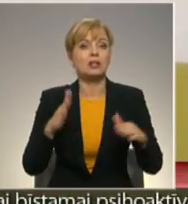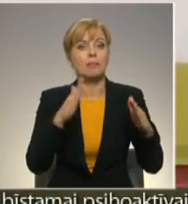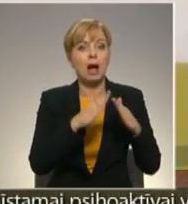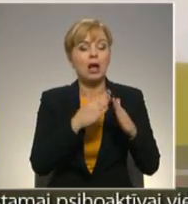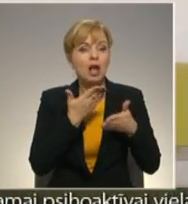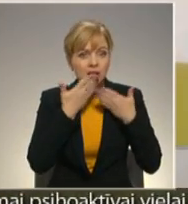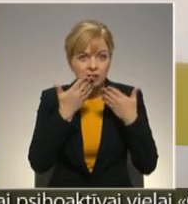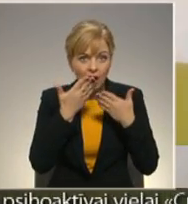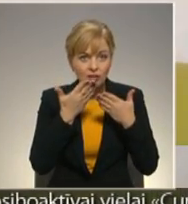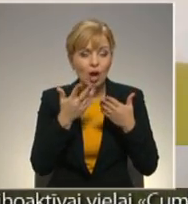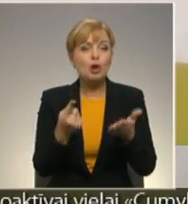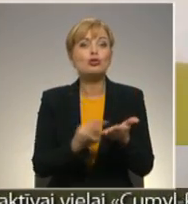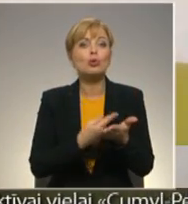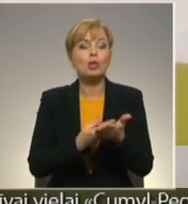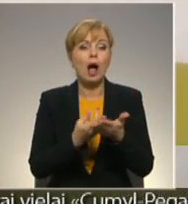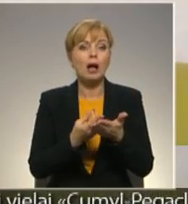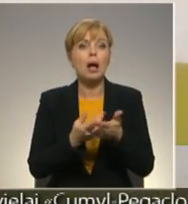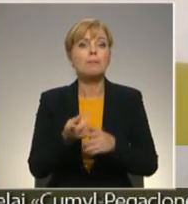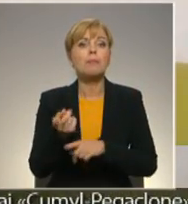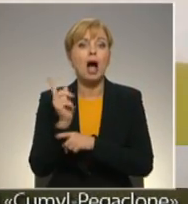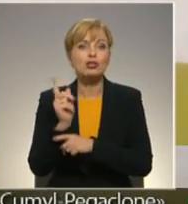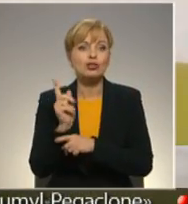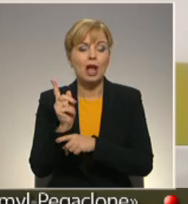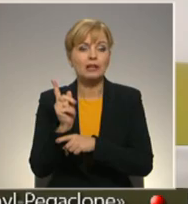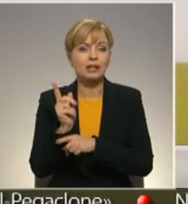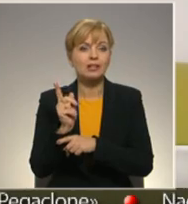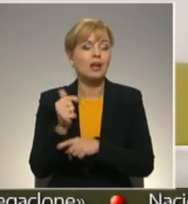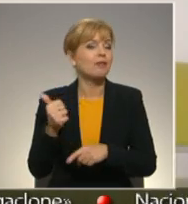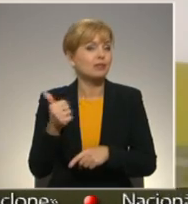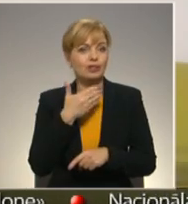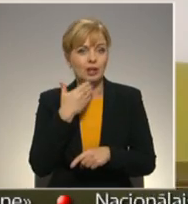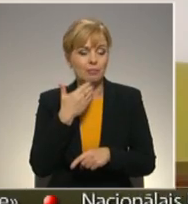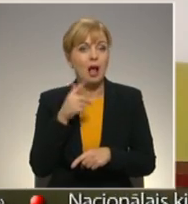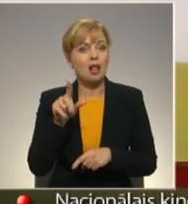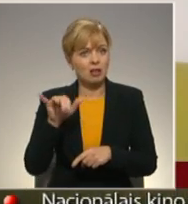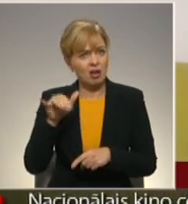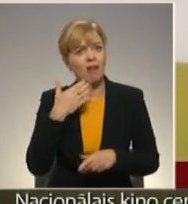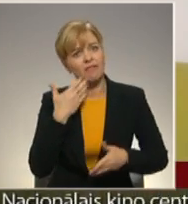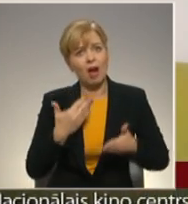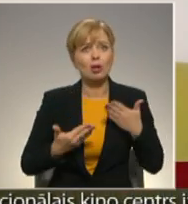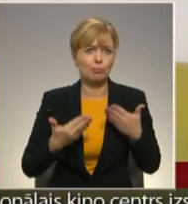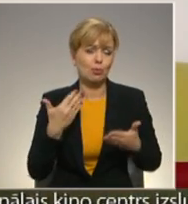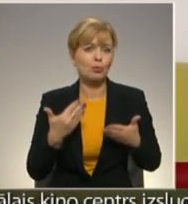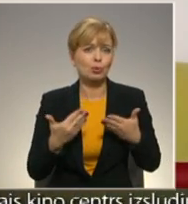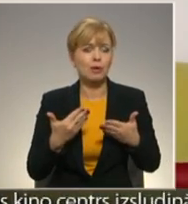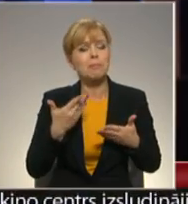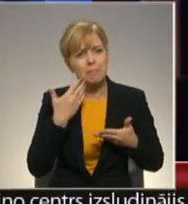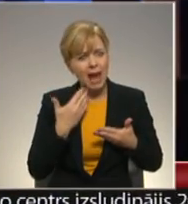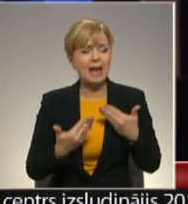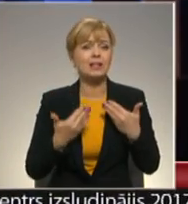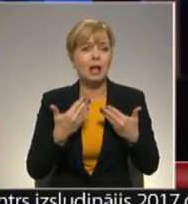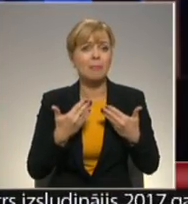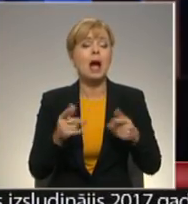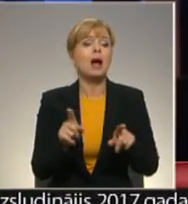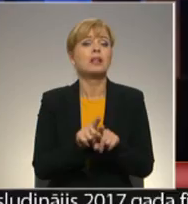par makšķerēšanu. Pats pilnīgi nebija makšķernieks, saka Līga varbūt. Mēģinam.